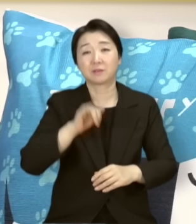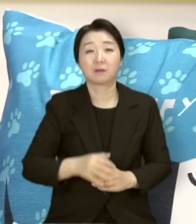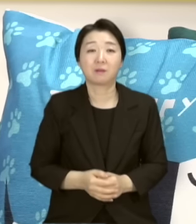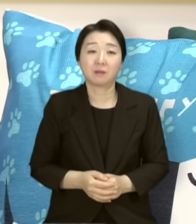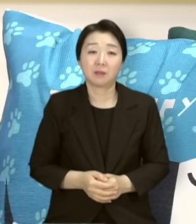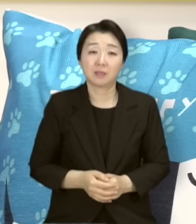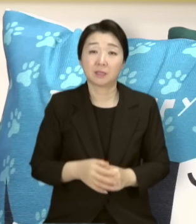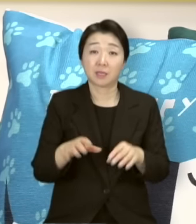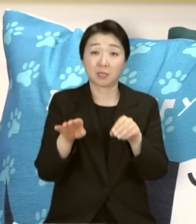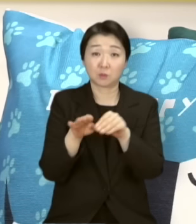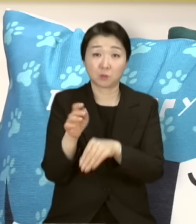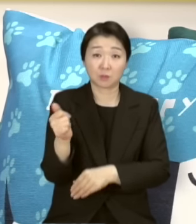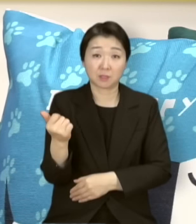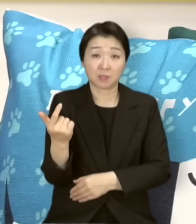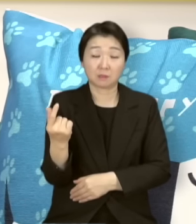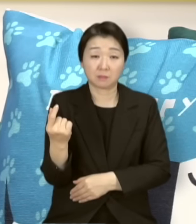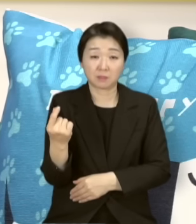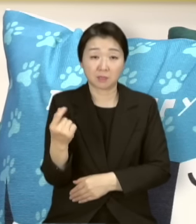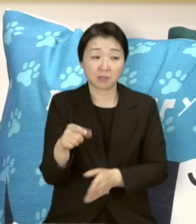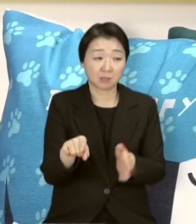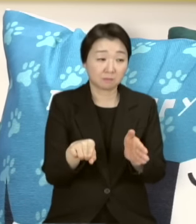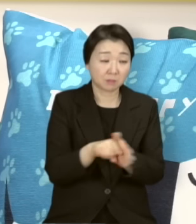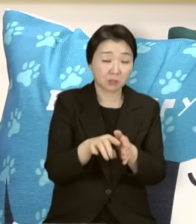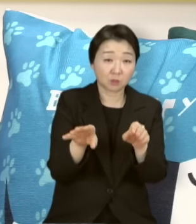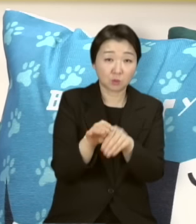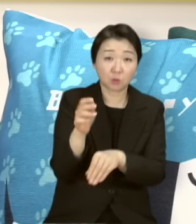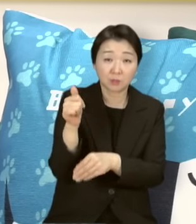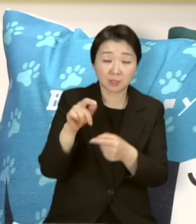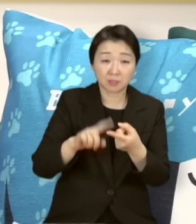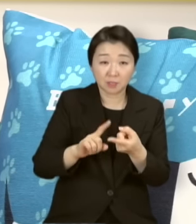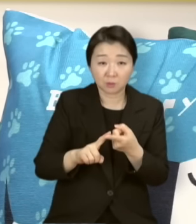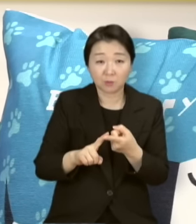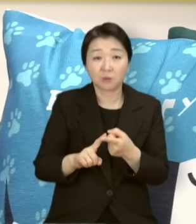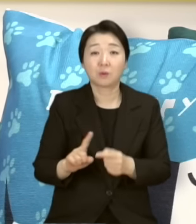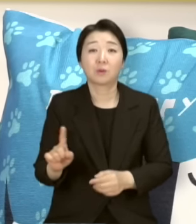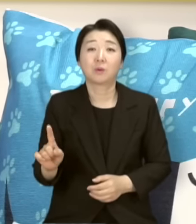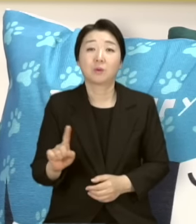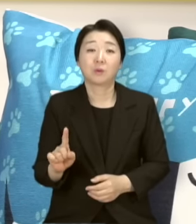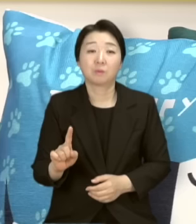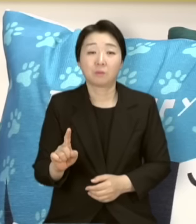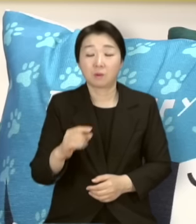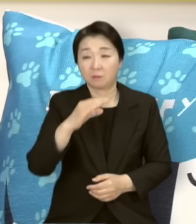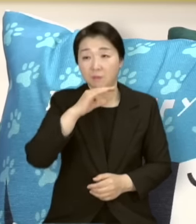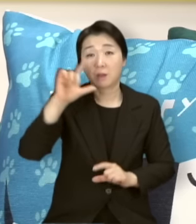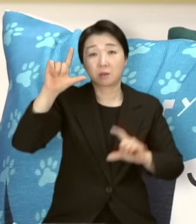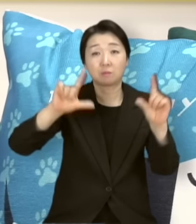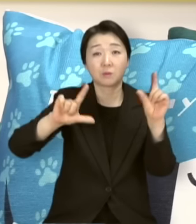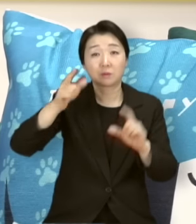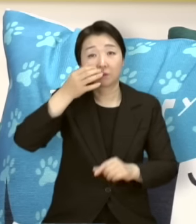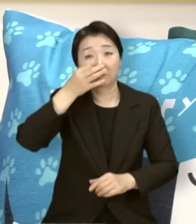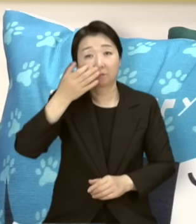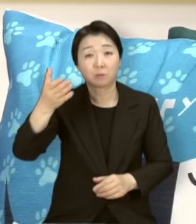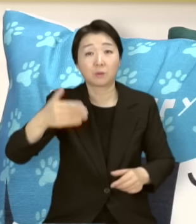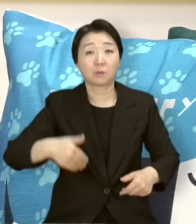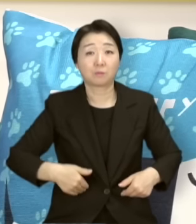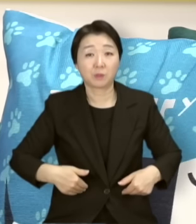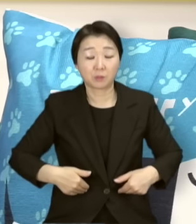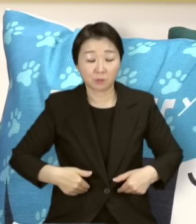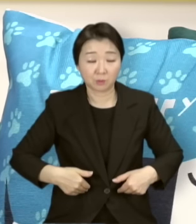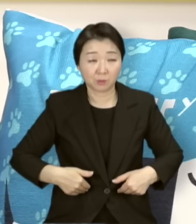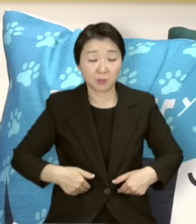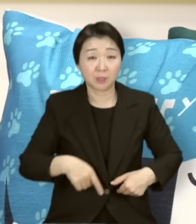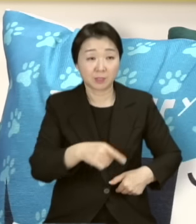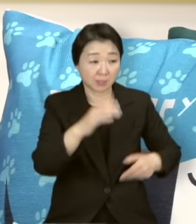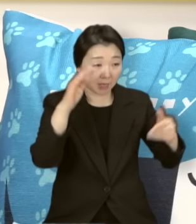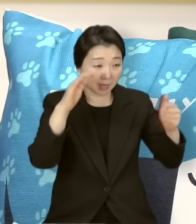제가 총장인데 네. 믿는 총장으로 어떻게든지 바른 모습을 보여서 저 친구들이